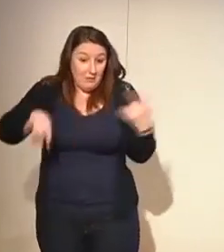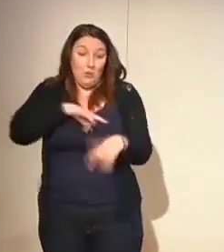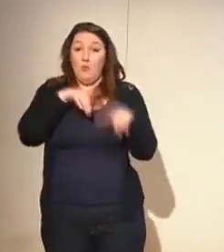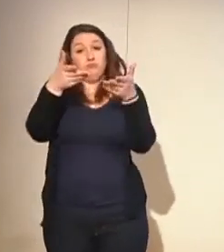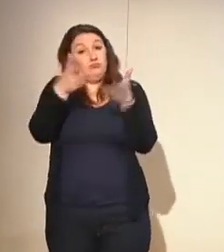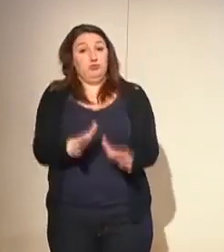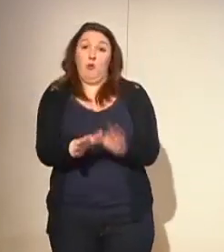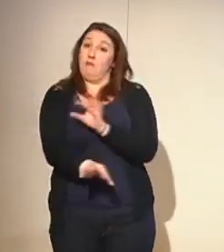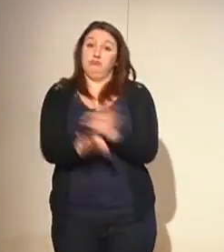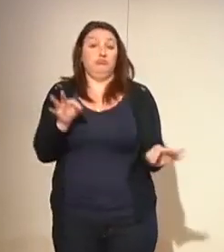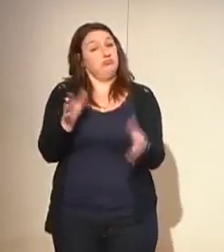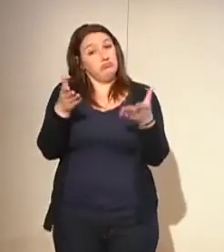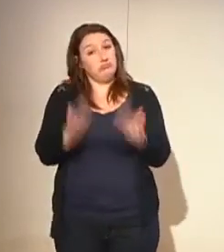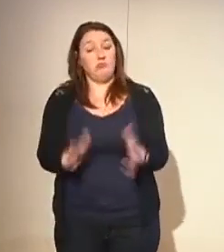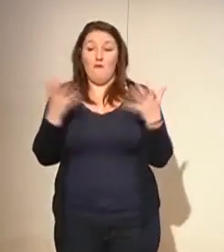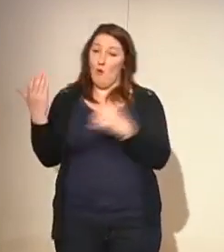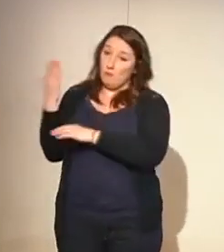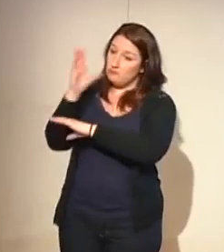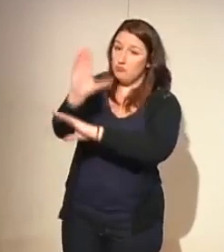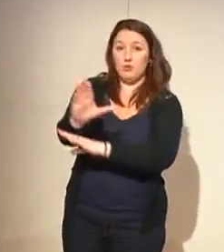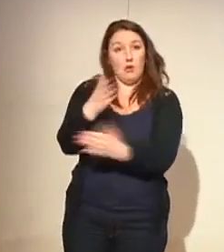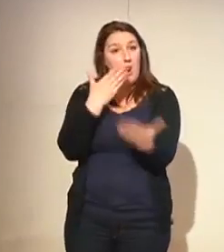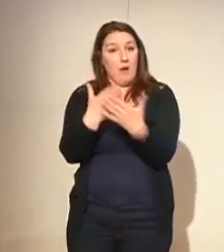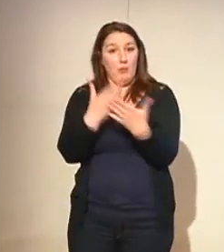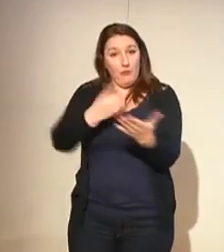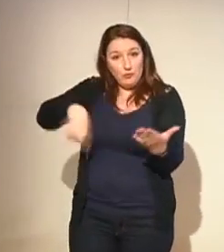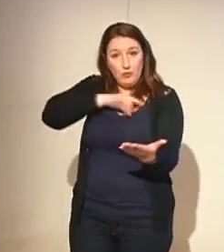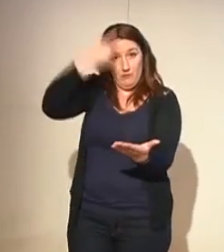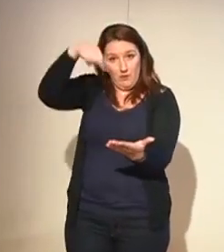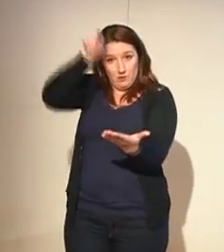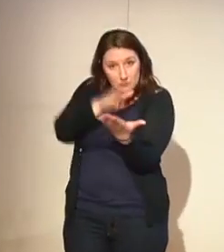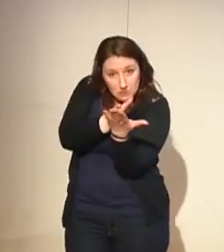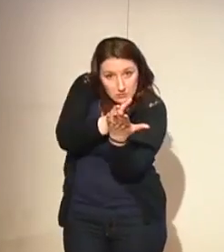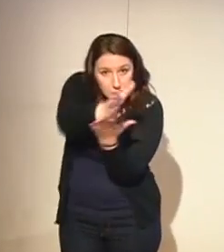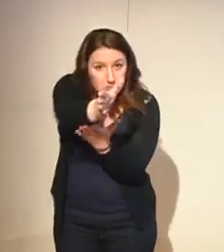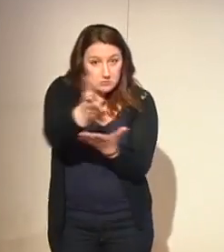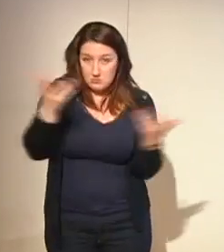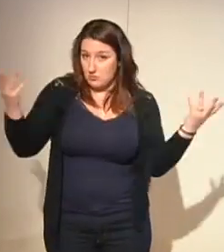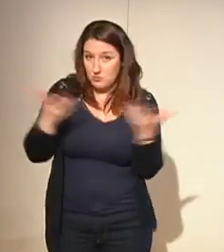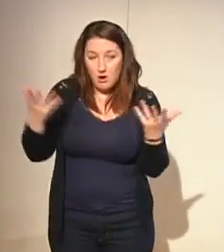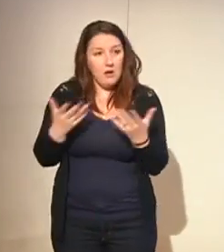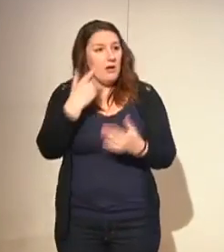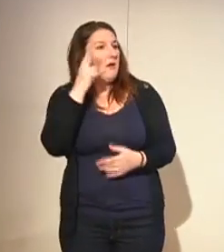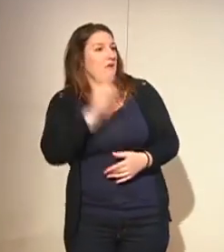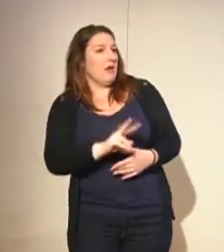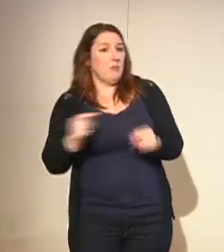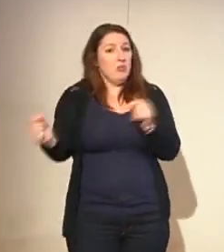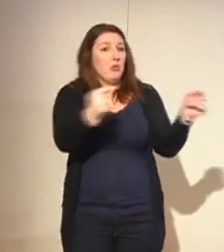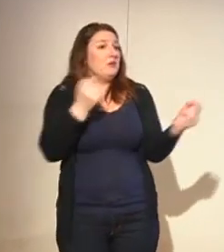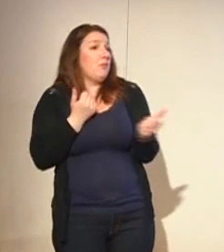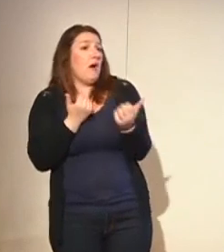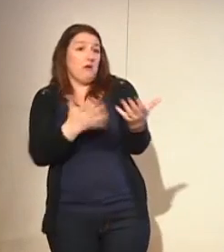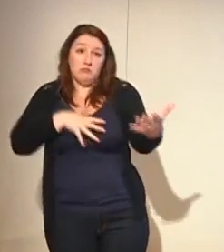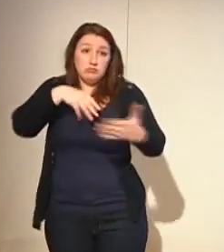choix de donner un signe dans quel sens nous allons et dans ce débat il me semble que c'est très important de donner ces signes là j'en